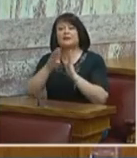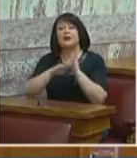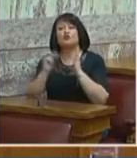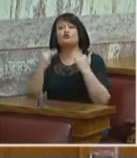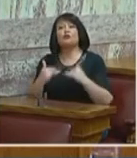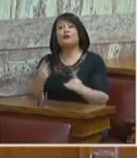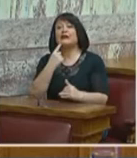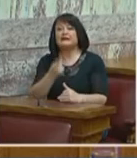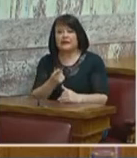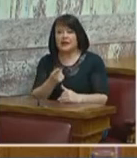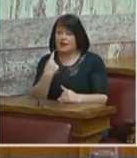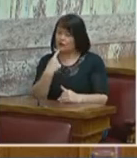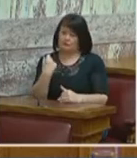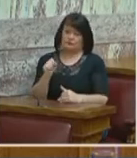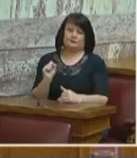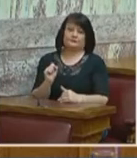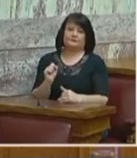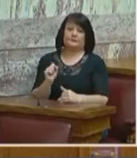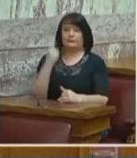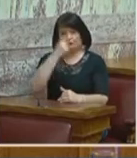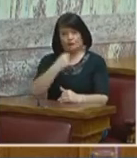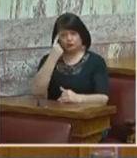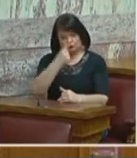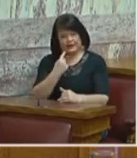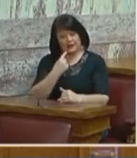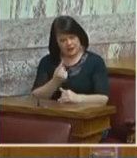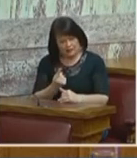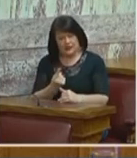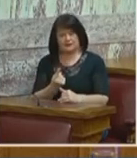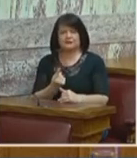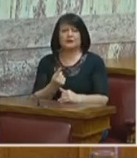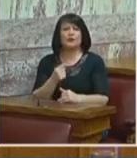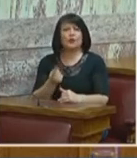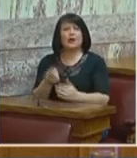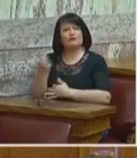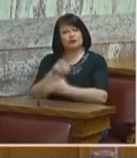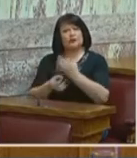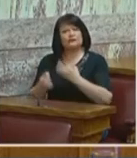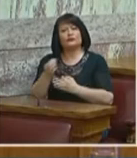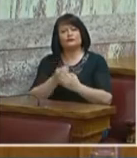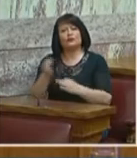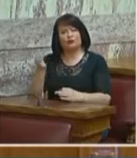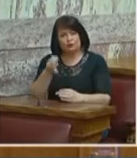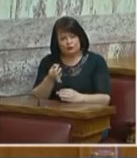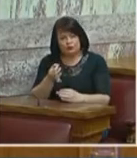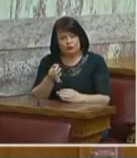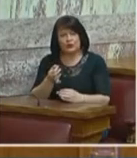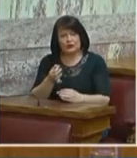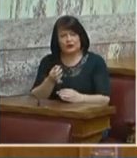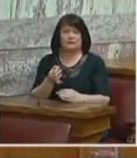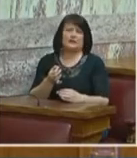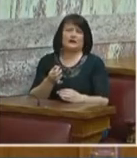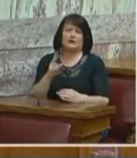Βουλής. Προσωπικά επιμένω, ανέφερα, σε όσα εξήγησα με την ομιλία μου στην Ολομέλεια της Βουλής την